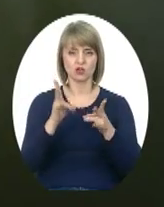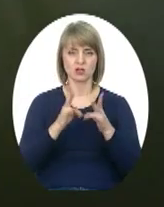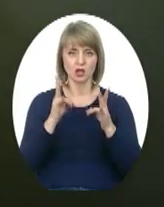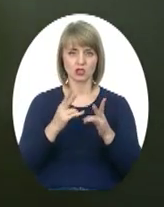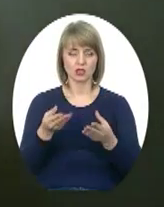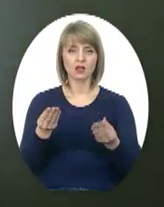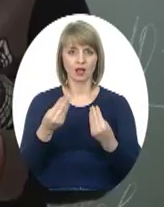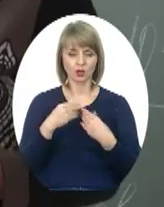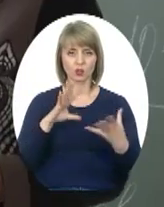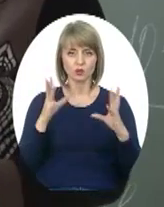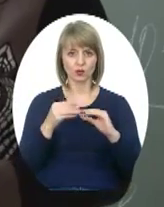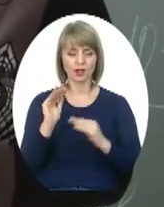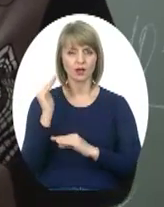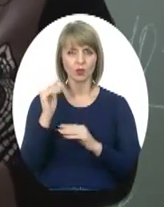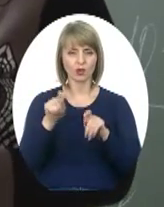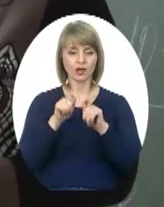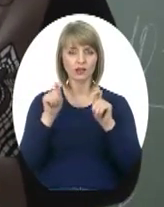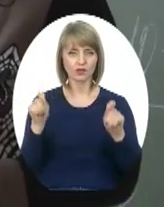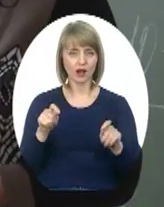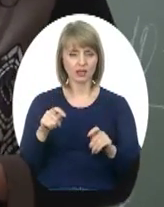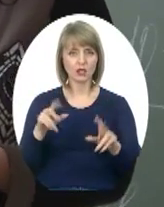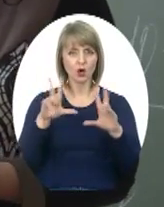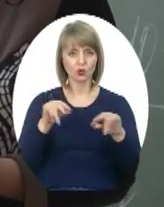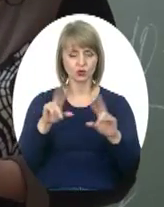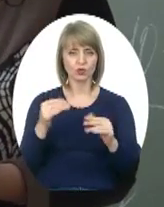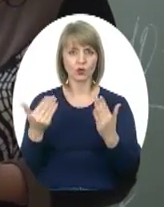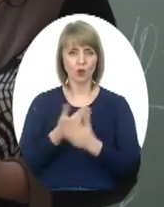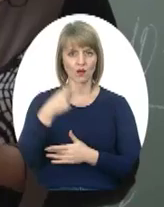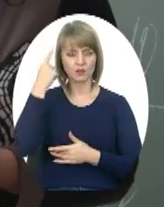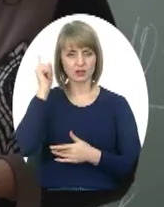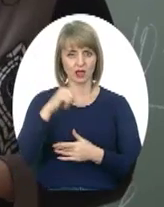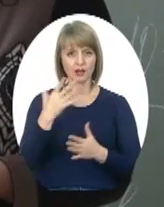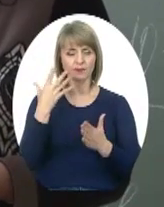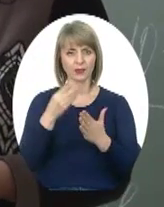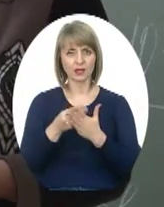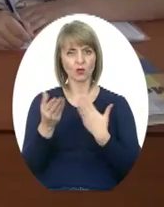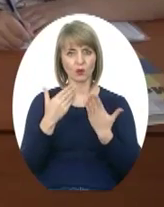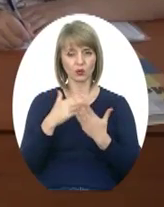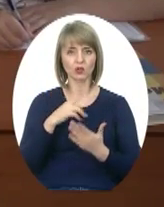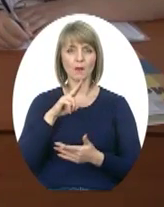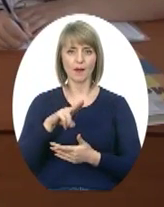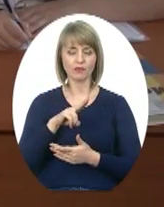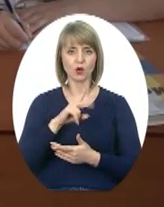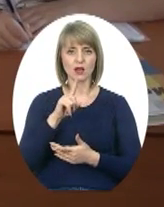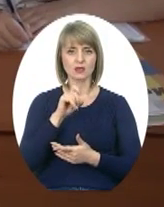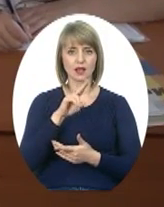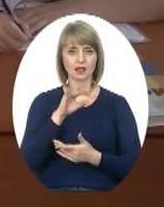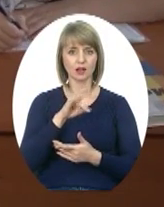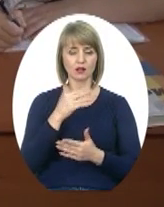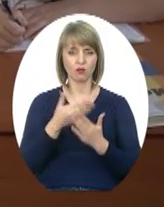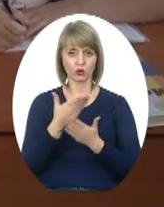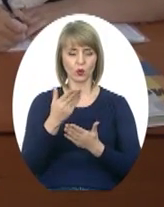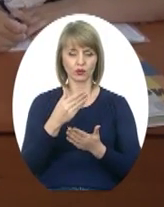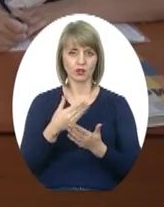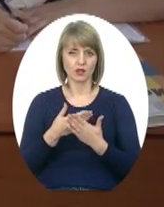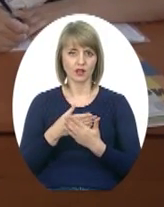нежность дают результаты. Ребенок открывается и учителю, и новым знаниям. Свой подход и к Павлу Закаталову. Вот он